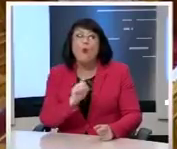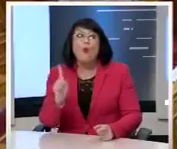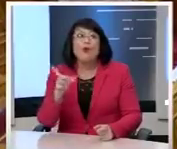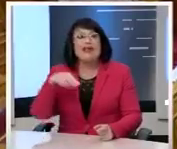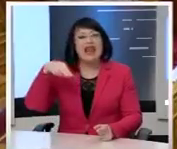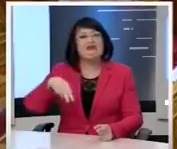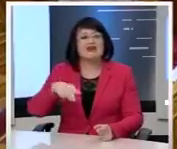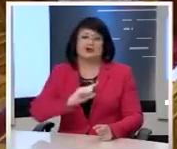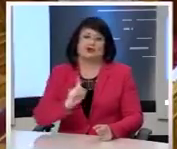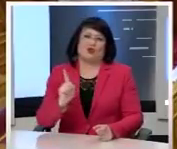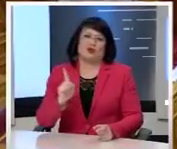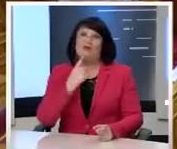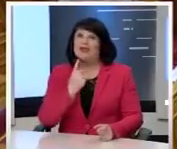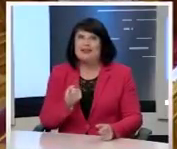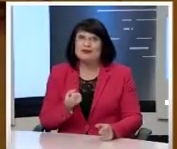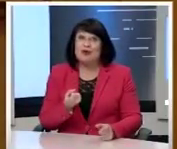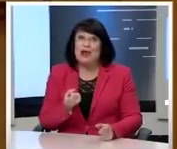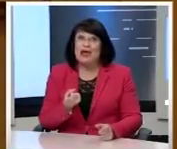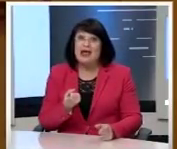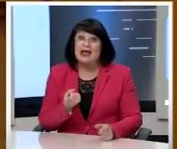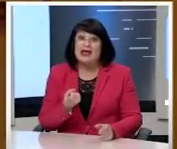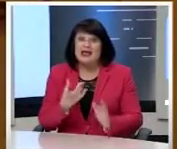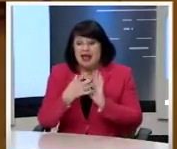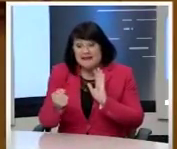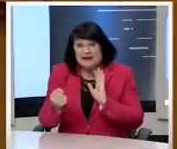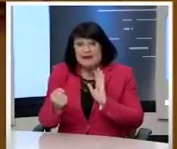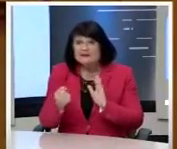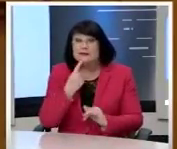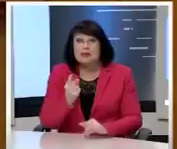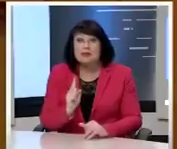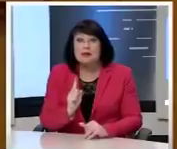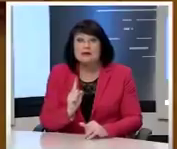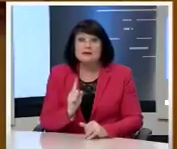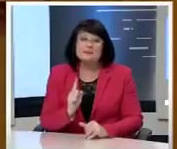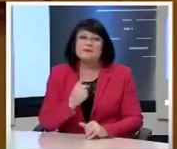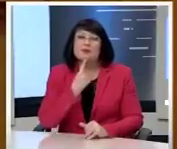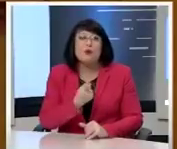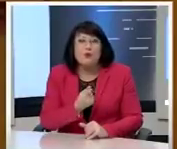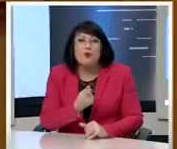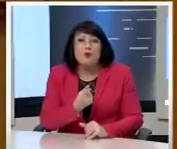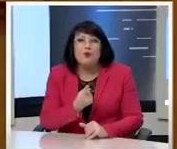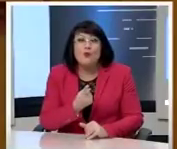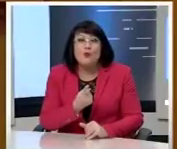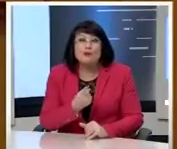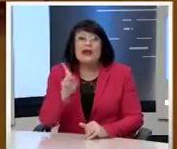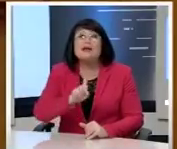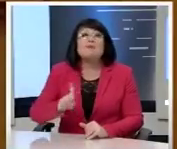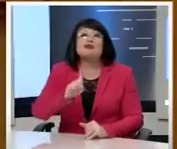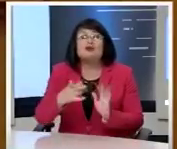εξαιρείται ο κύριος Λεβέντης, και δεν γράφει εξαιρείται ο κύριος Λεβέντης, ούτε γράφει εξαιρείται ο κύριος